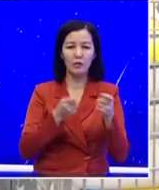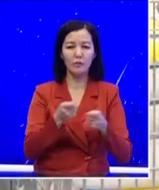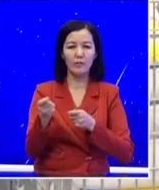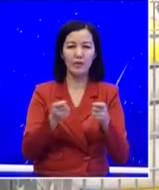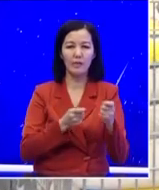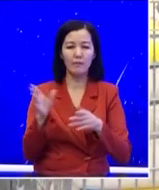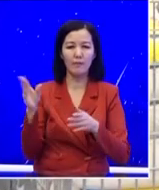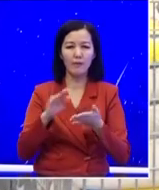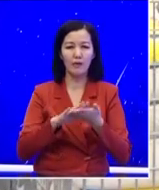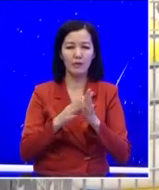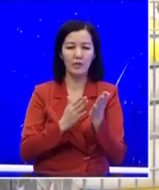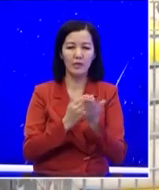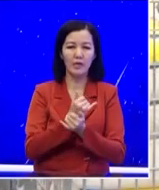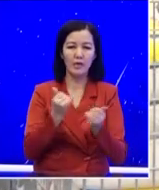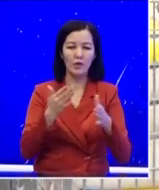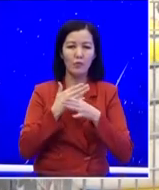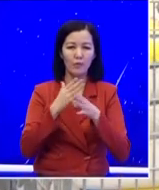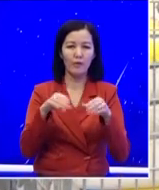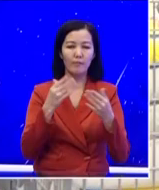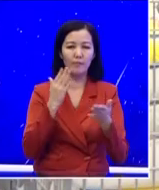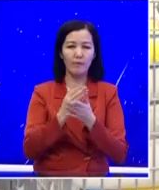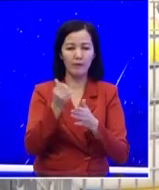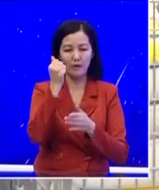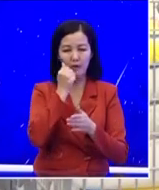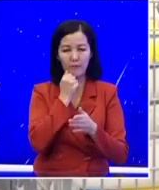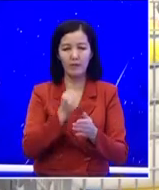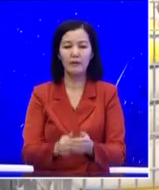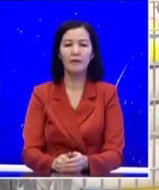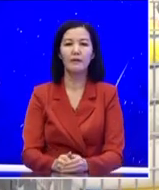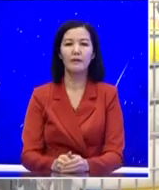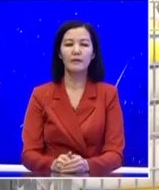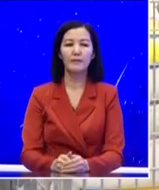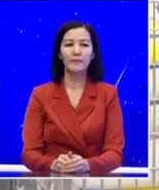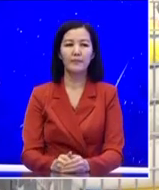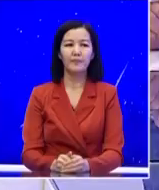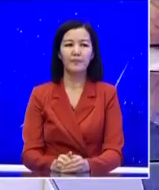билікпен барлық органдар ықпал етіп отыр. Алғысымыз шексіз.